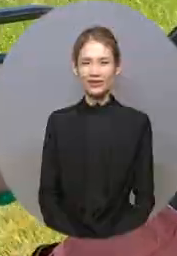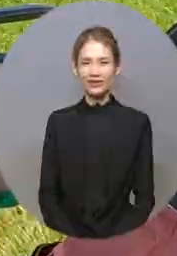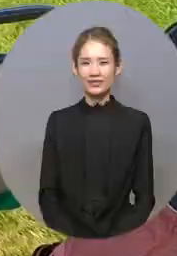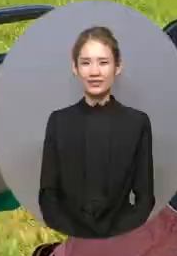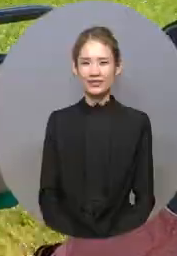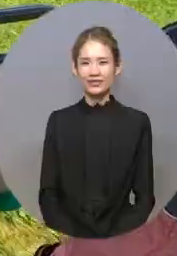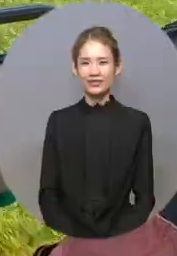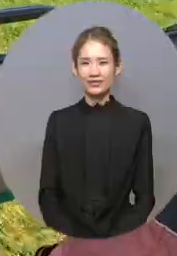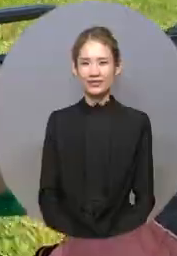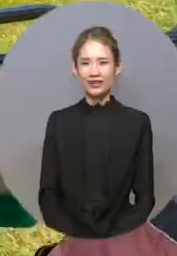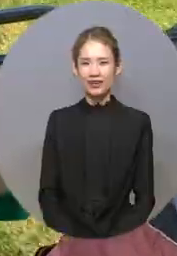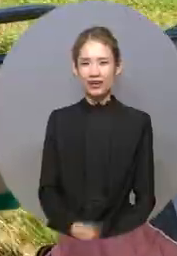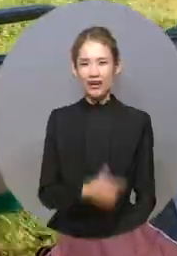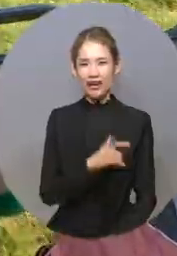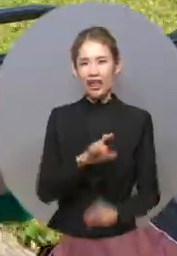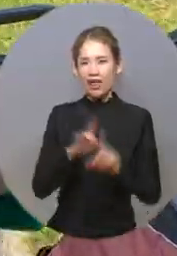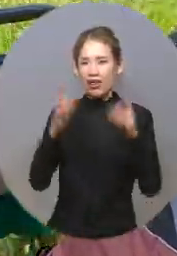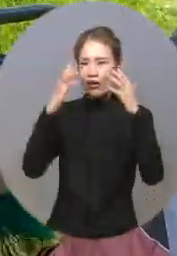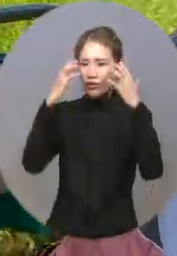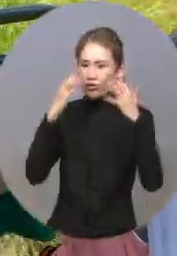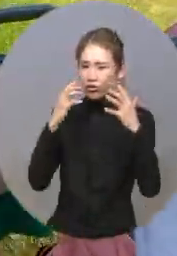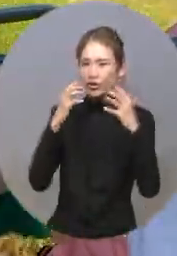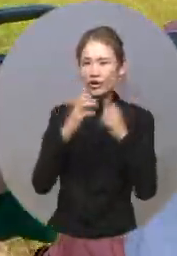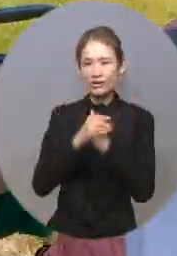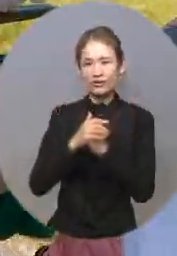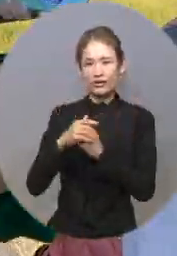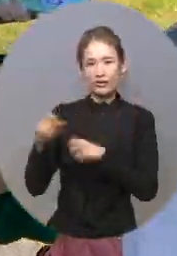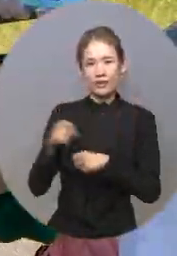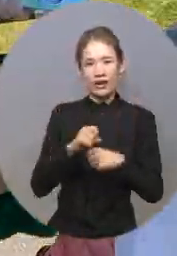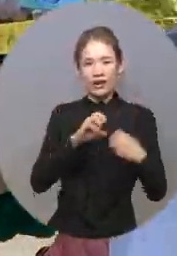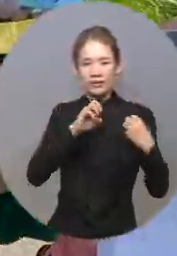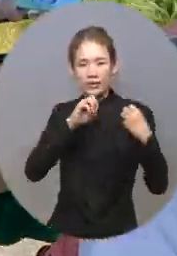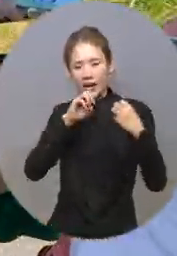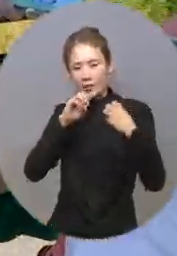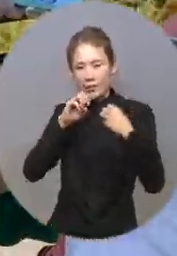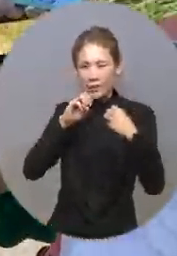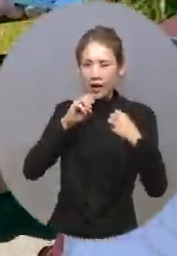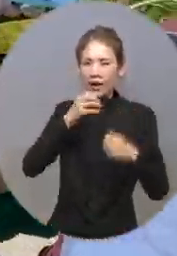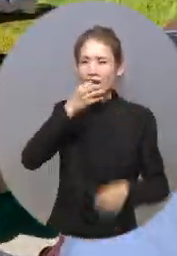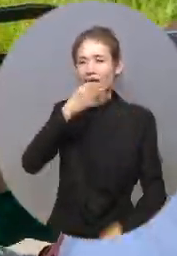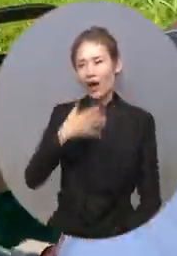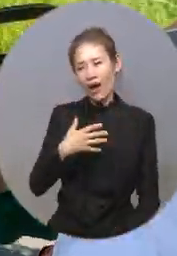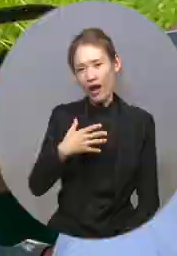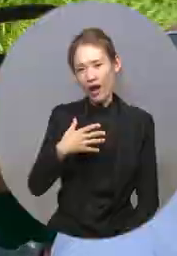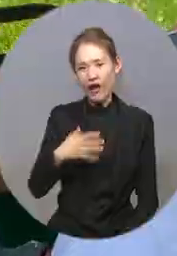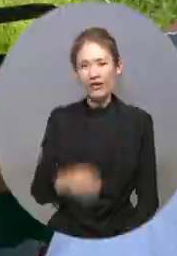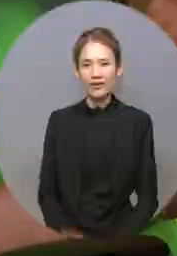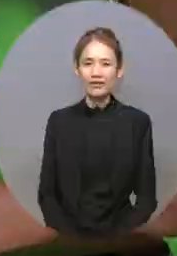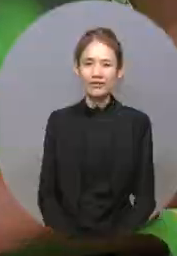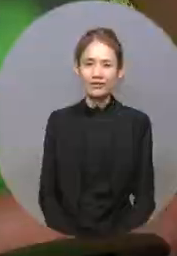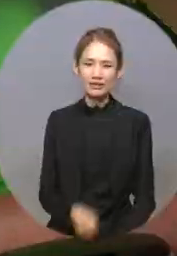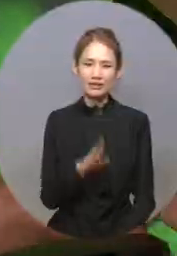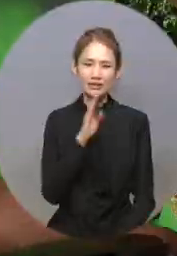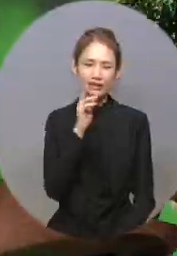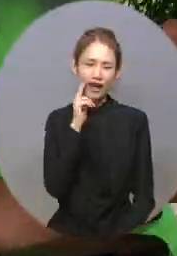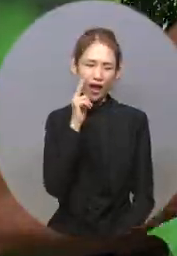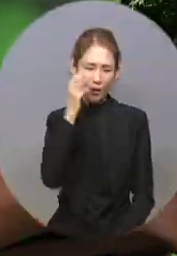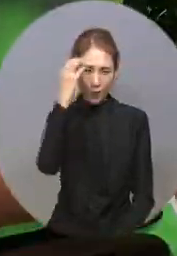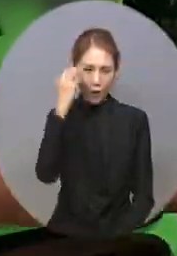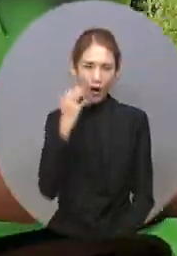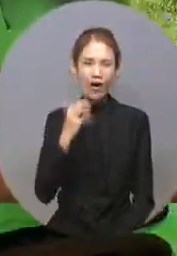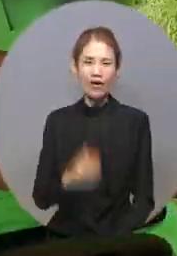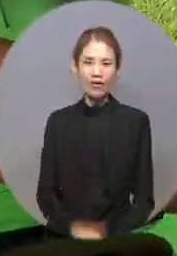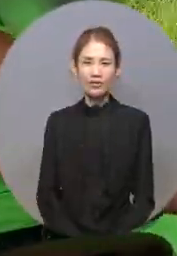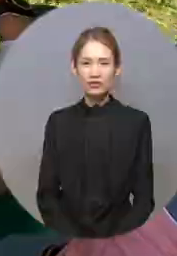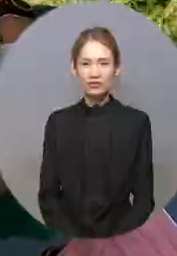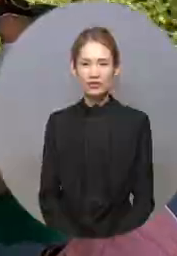아, 이게 너무 더우니까 플레이하고 말하는 것조차 힘들다. 진짜 너무 덥다. 아, 진짜. 될 일이 아니다. 오빠,